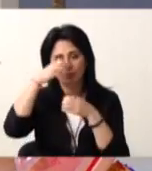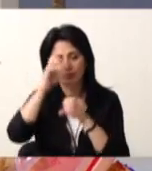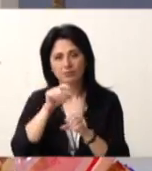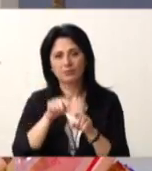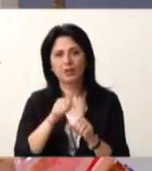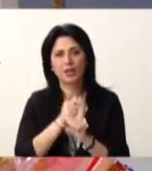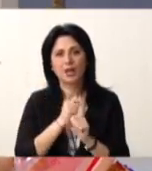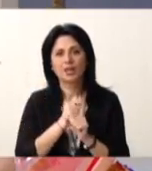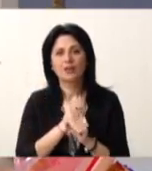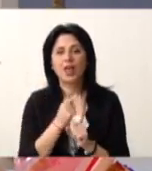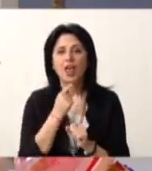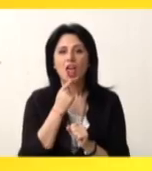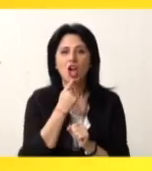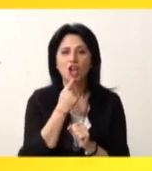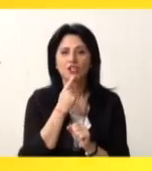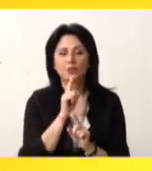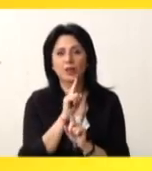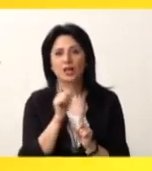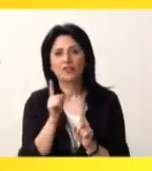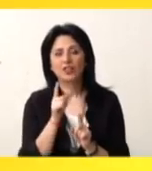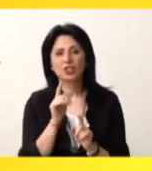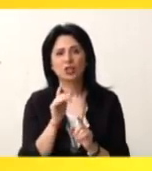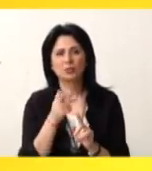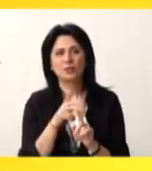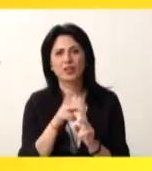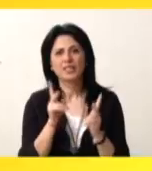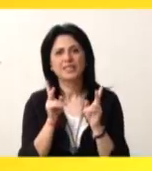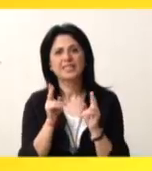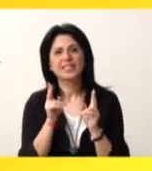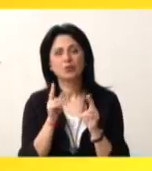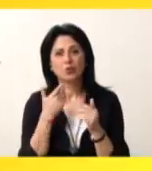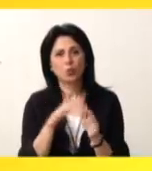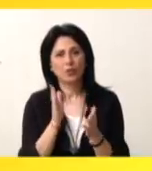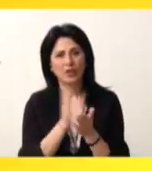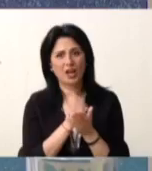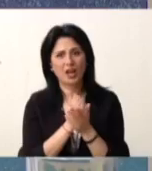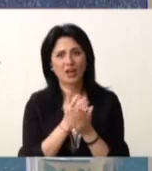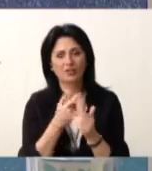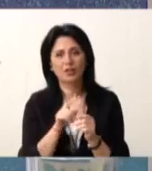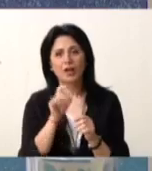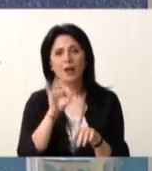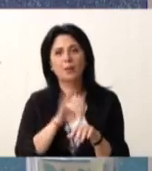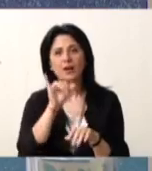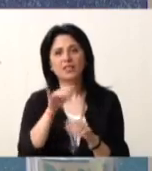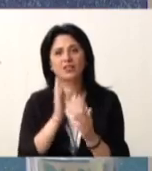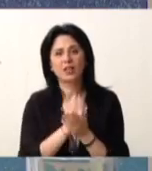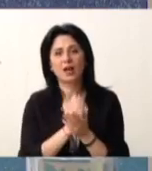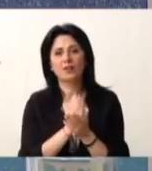დადგენა. მიკროსკოპის ქვეშ ხდება რაღაც განსაკუთრებული ნიშნები. თუმცა როგორც წესი სიმსივნურად, როცა არის უკვე გადაყვარებული, პაციენტებს